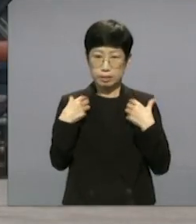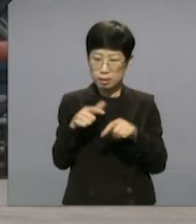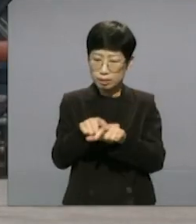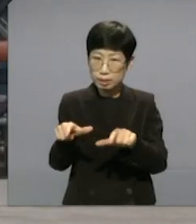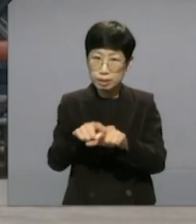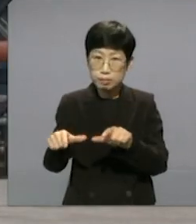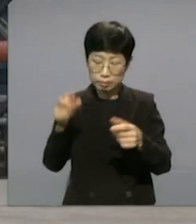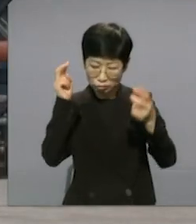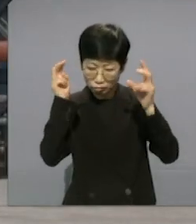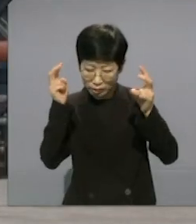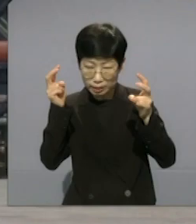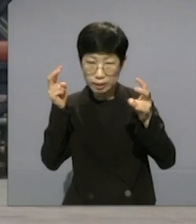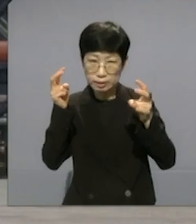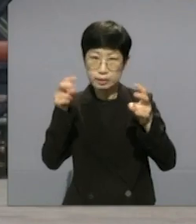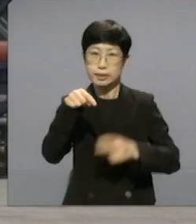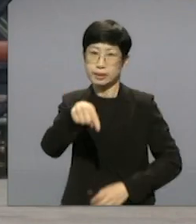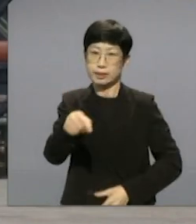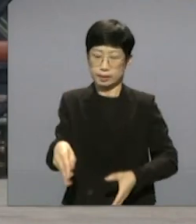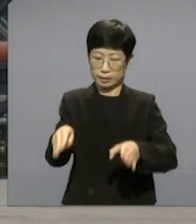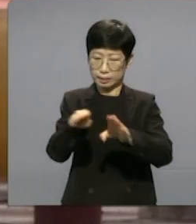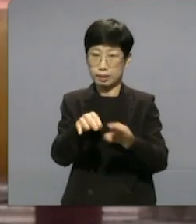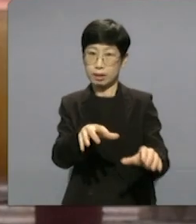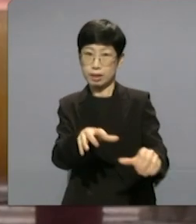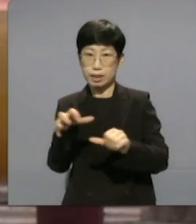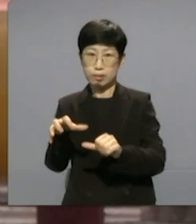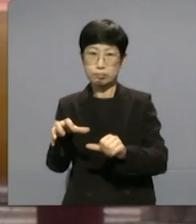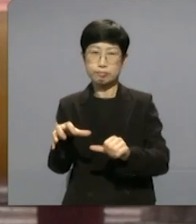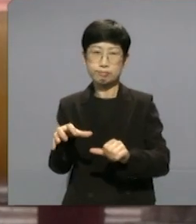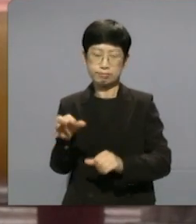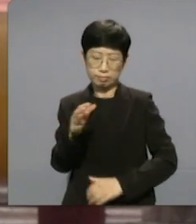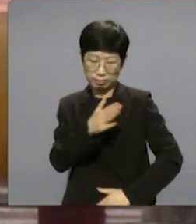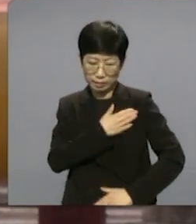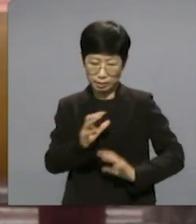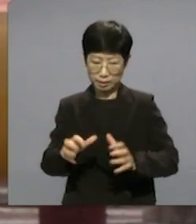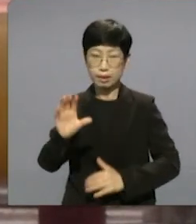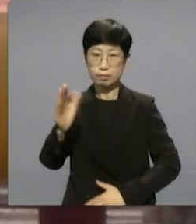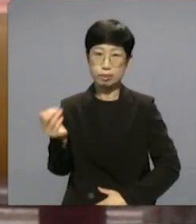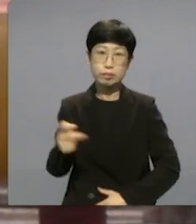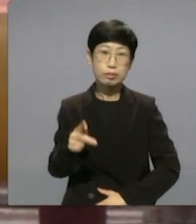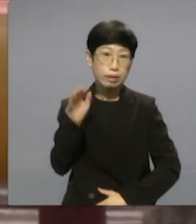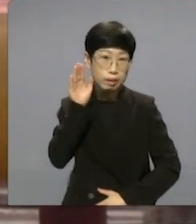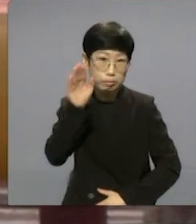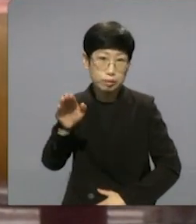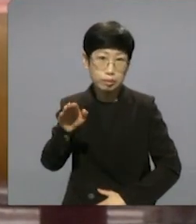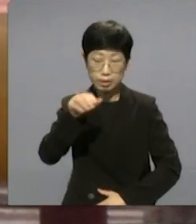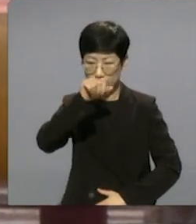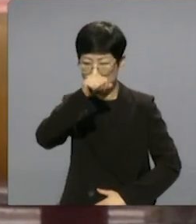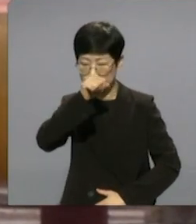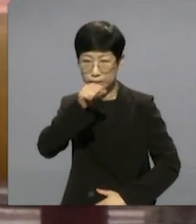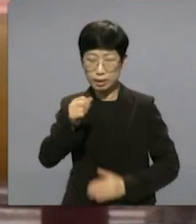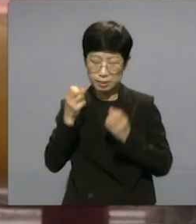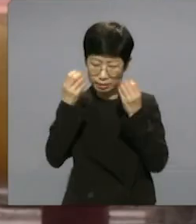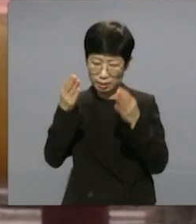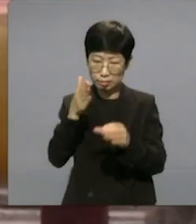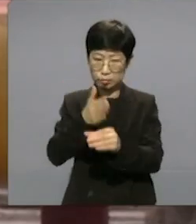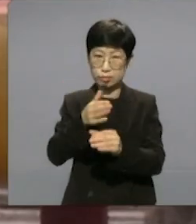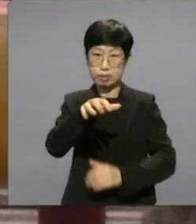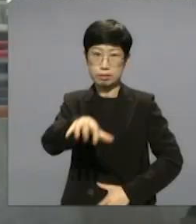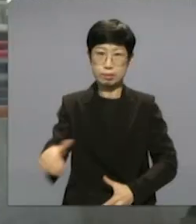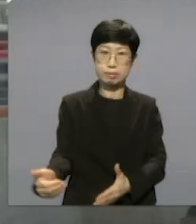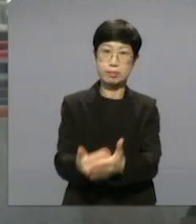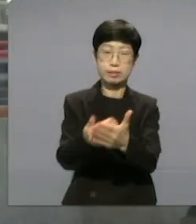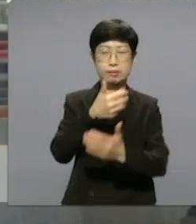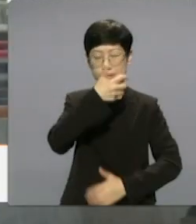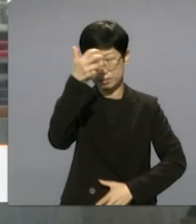민간기업인 당구대사의 정유 시설로 석유 부국이 되는 것은 물론 아프리카의 새로운 석유 허브로의 도약을 꿈꾸고 있습니다